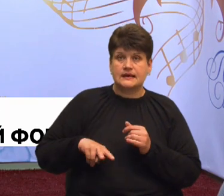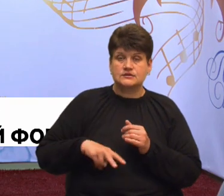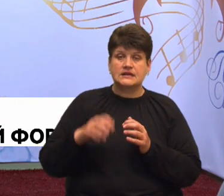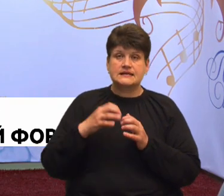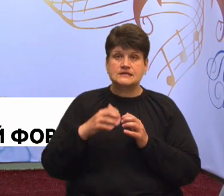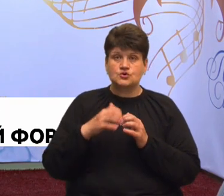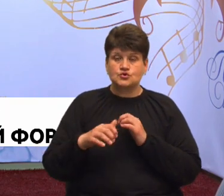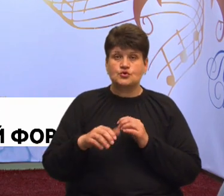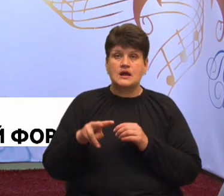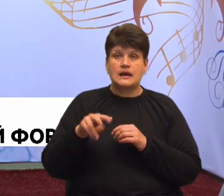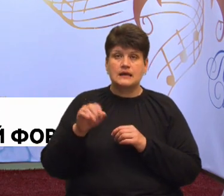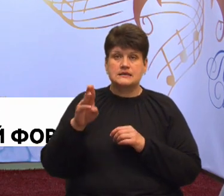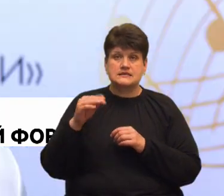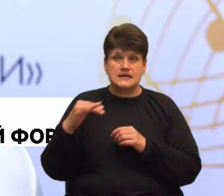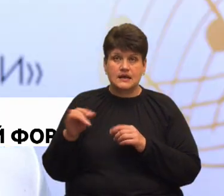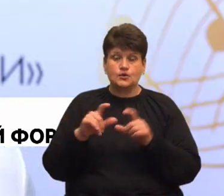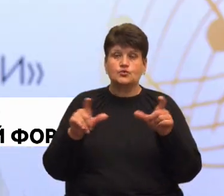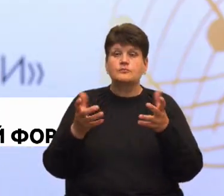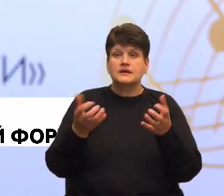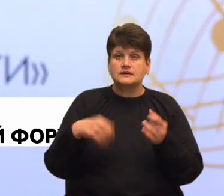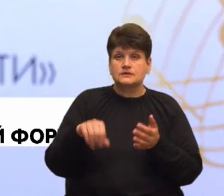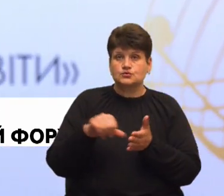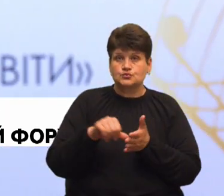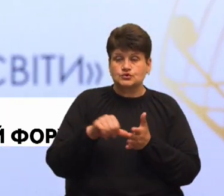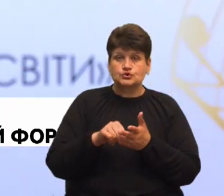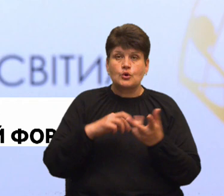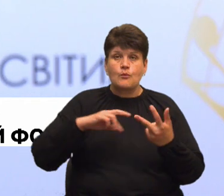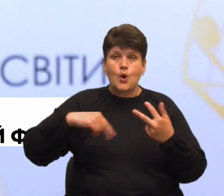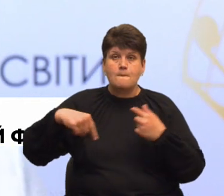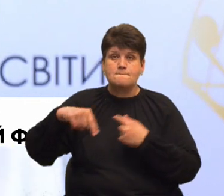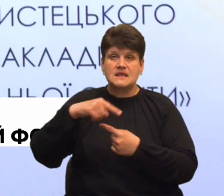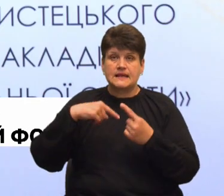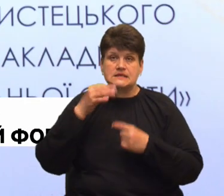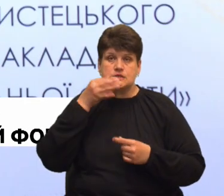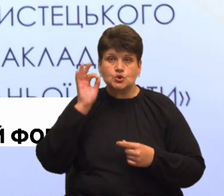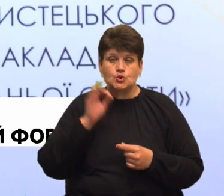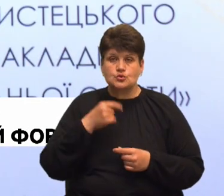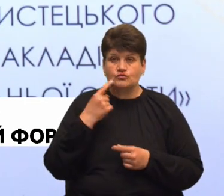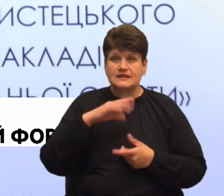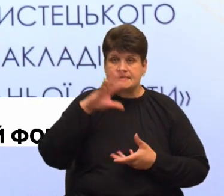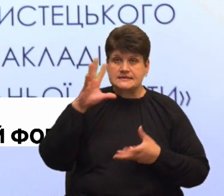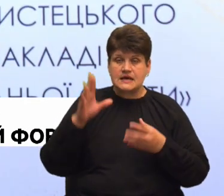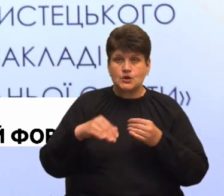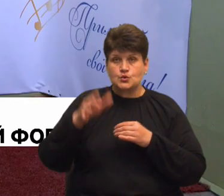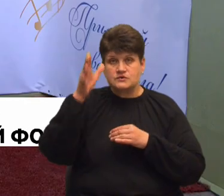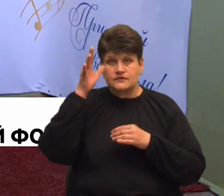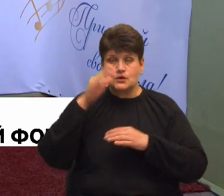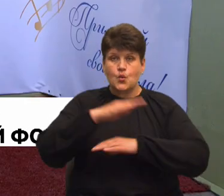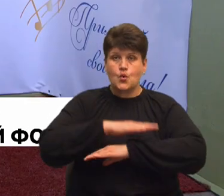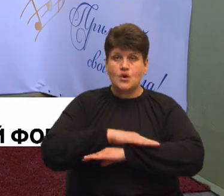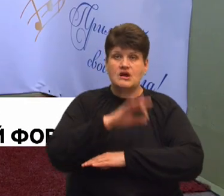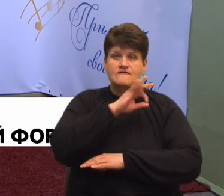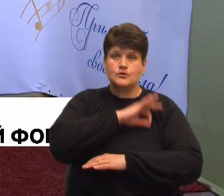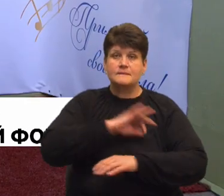таврійського ліцею Анжеліка Мельник взяла участь у форумі щоб обмінятися досвідом жінка розповідає на загальноосвітніх уроках вчителі використовують